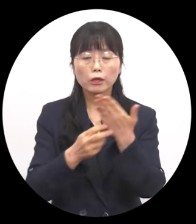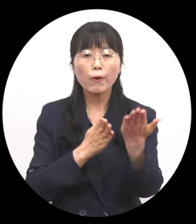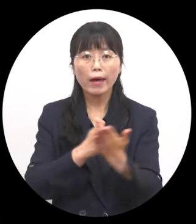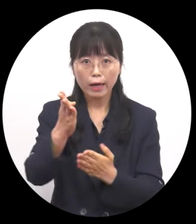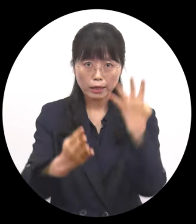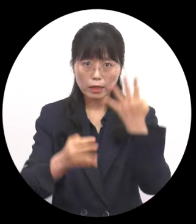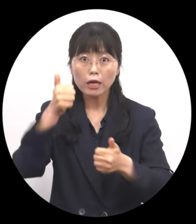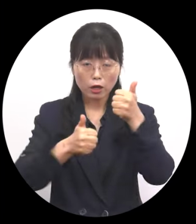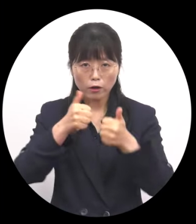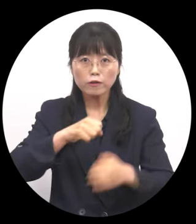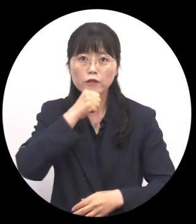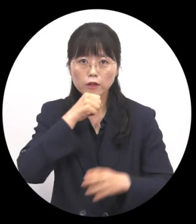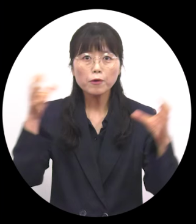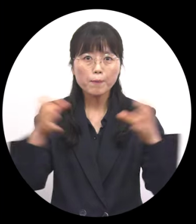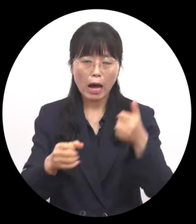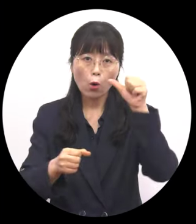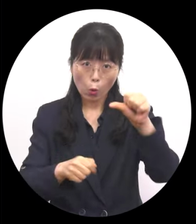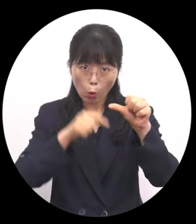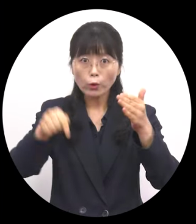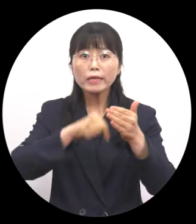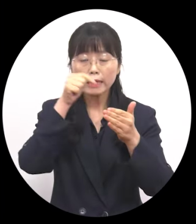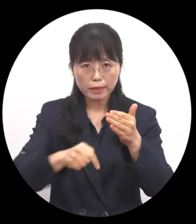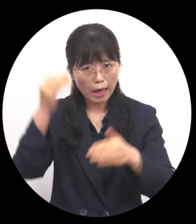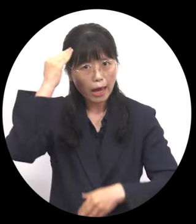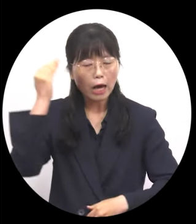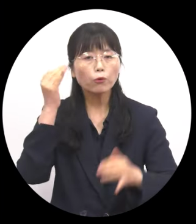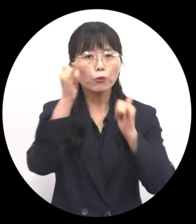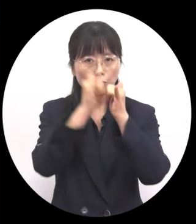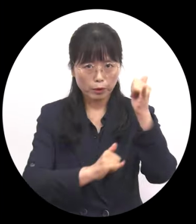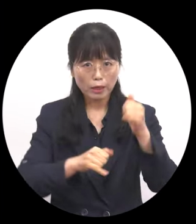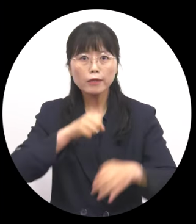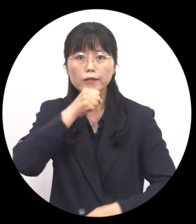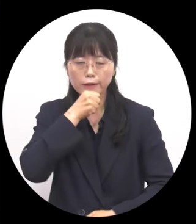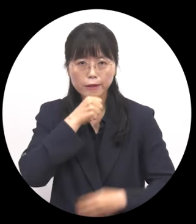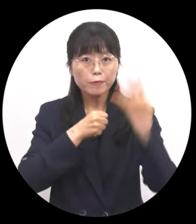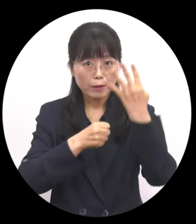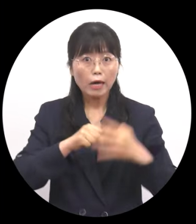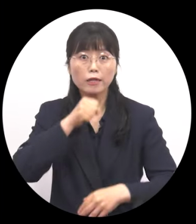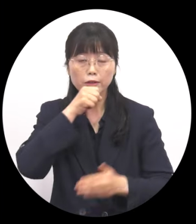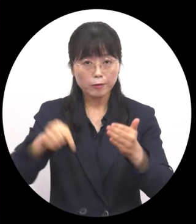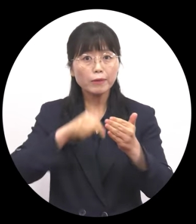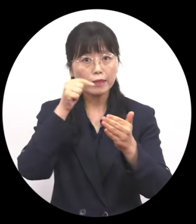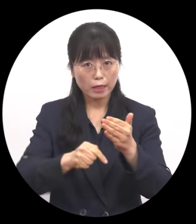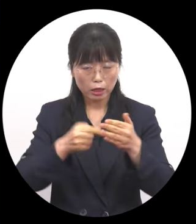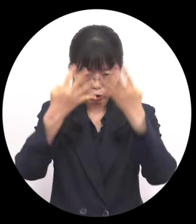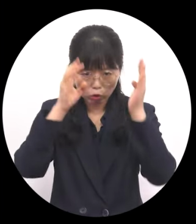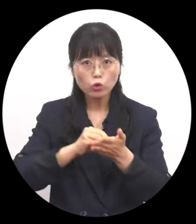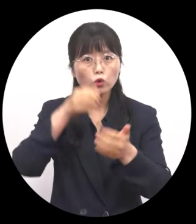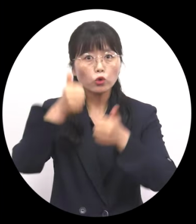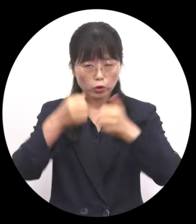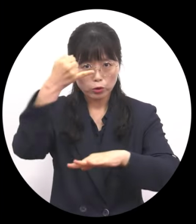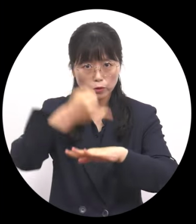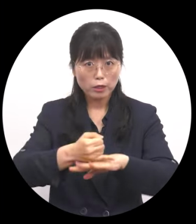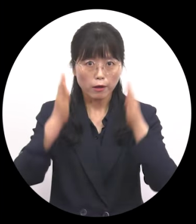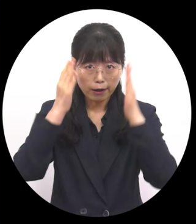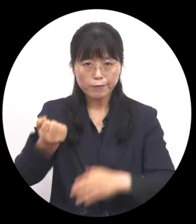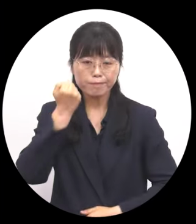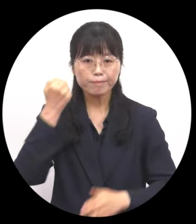의예과는 4개 영역 등급합 5 이내 및 한국사 등급 4등급 이내가 수능 최저학력